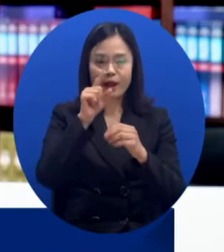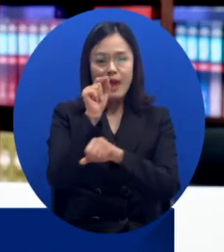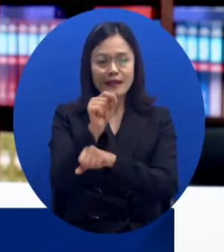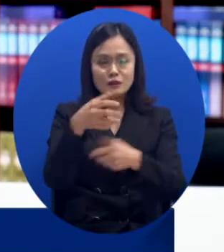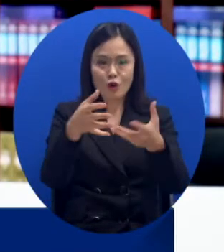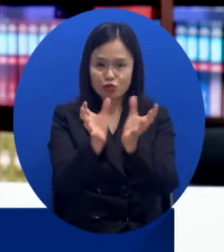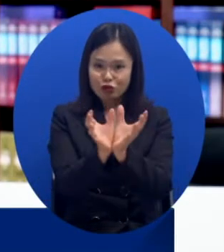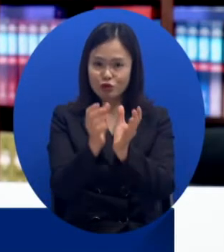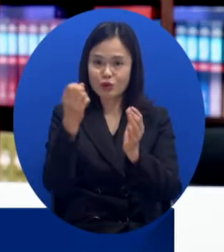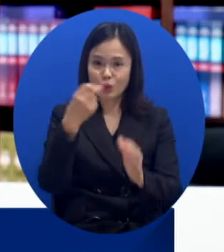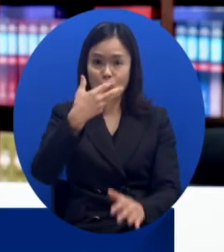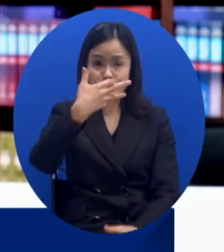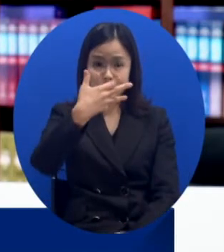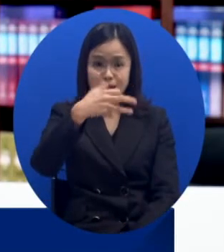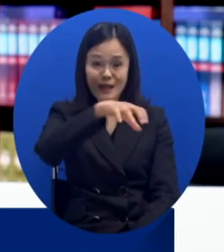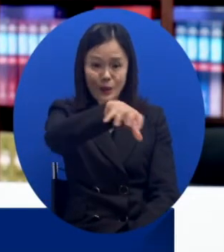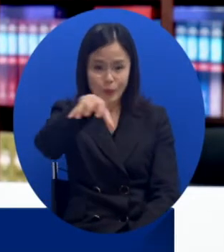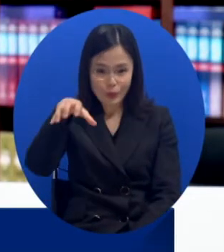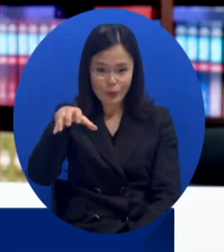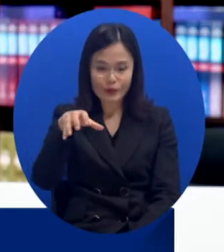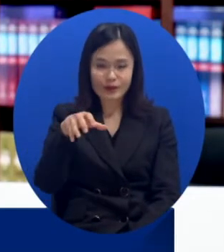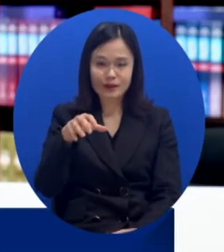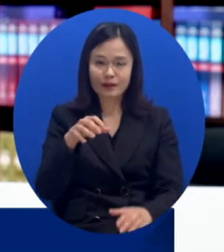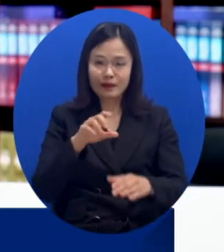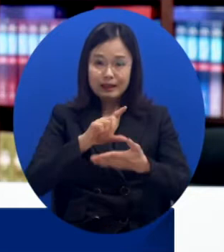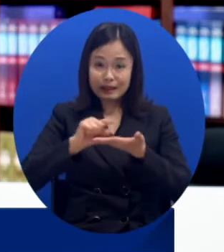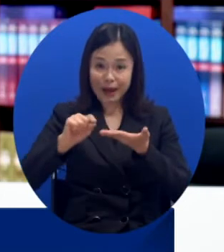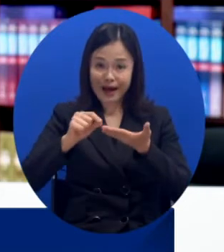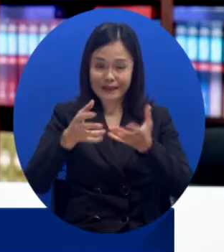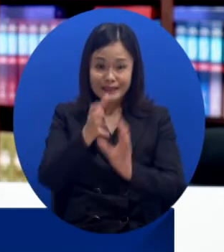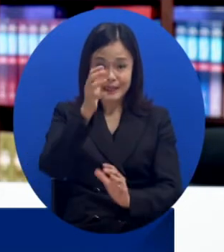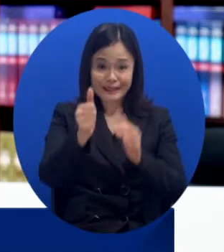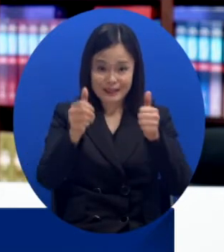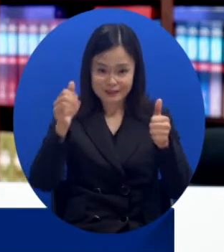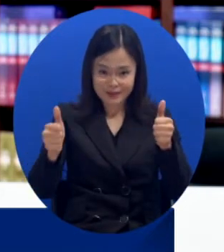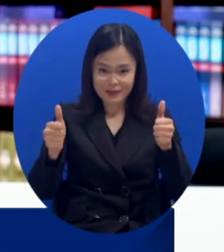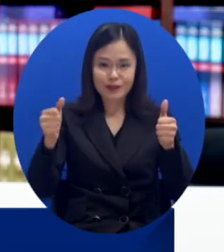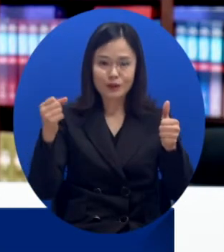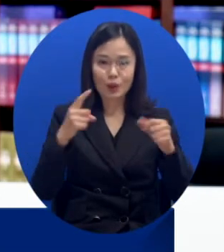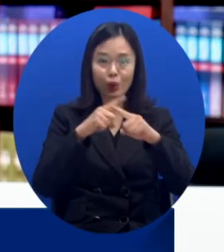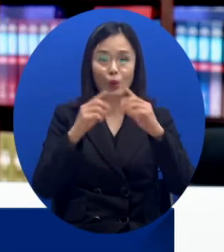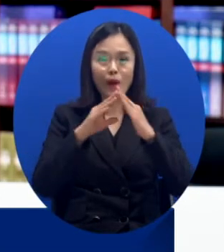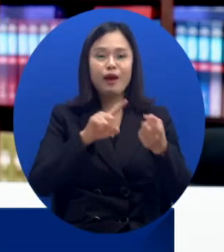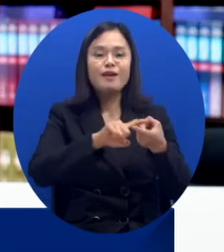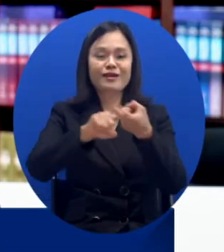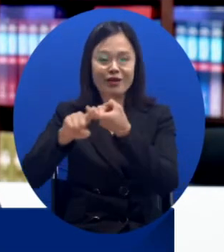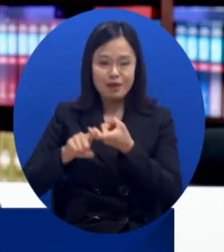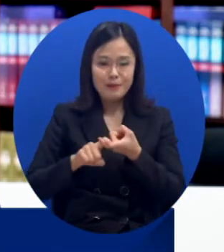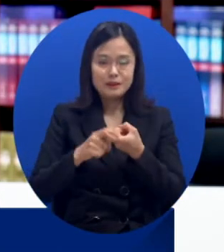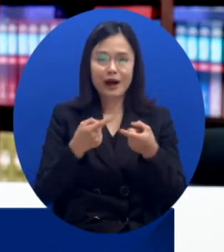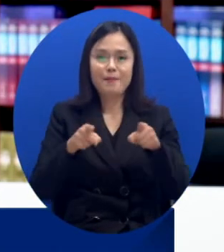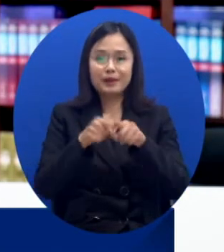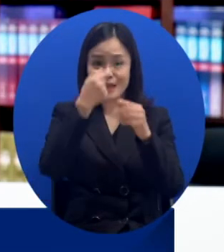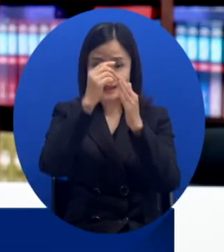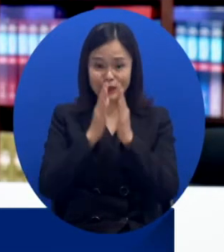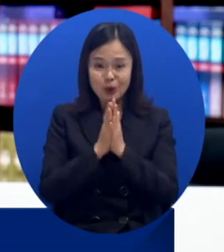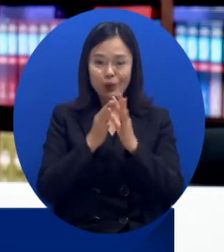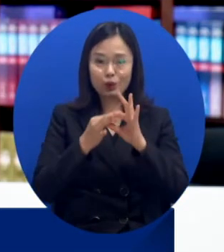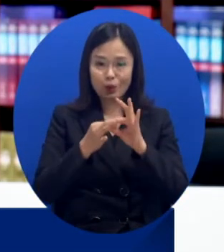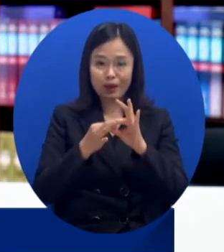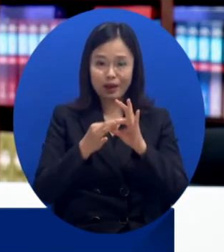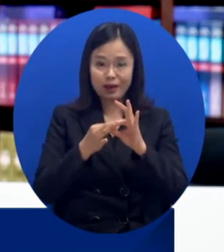어 지자체장 님들과 우리 교회가 연합 어려서 함께 기도함으로 이것을 통하여 서 남 북 복음